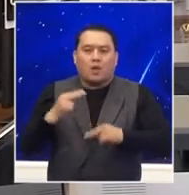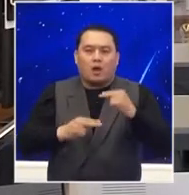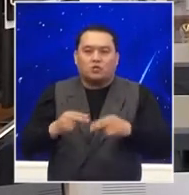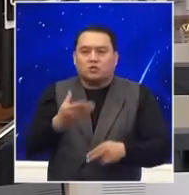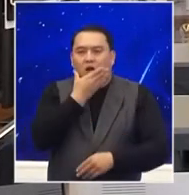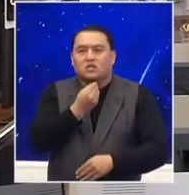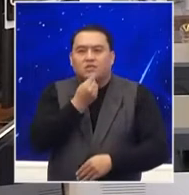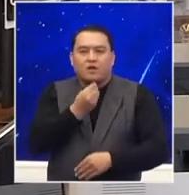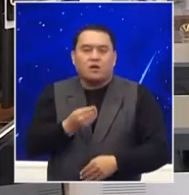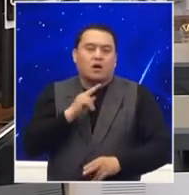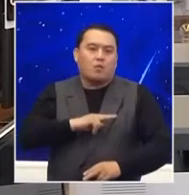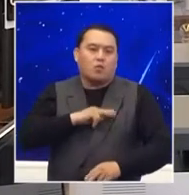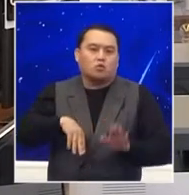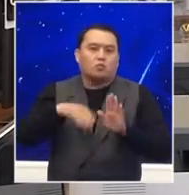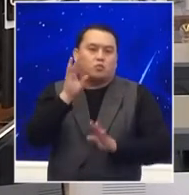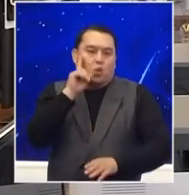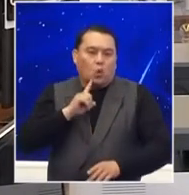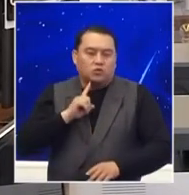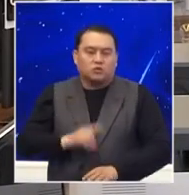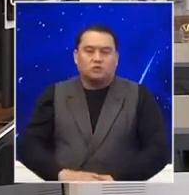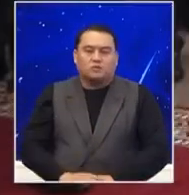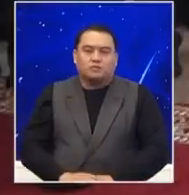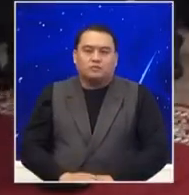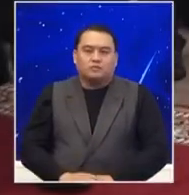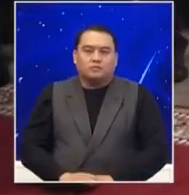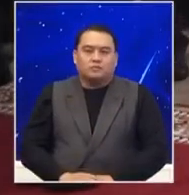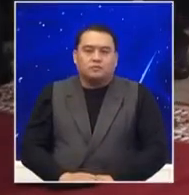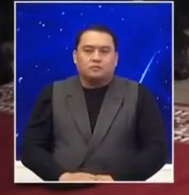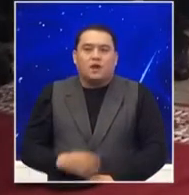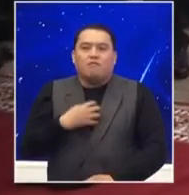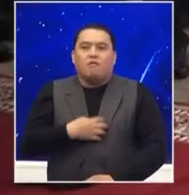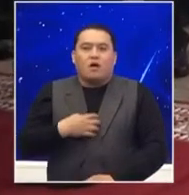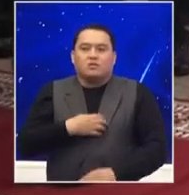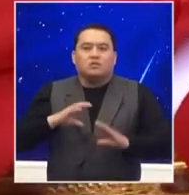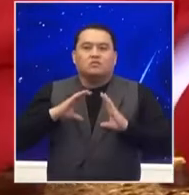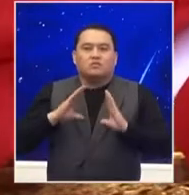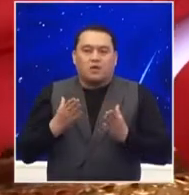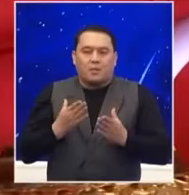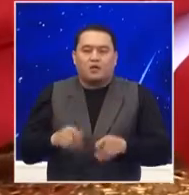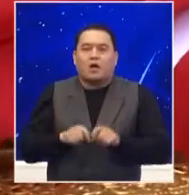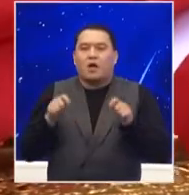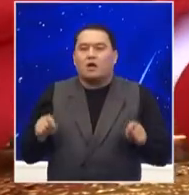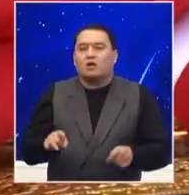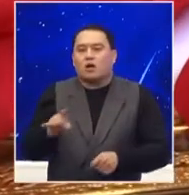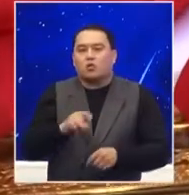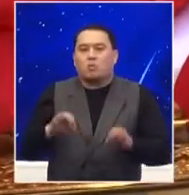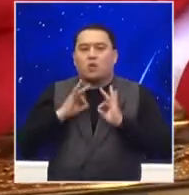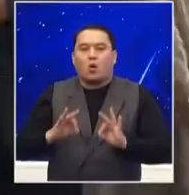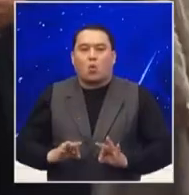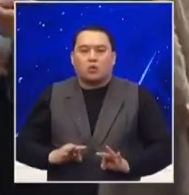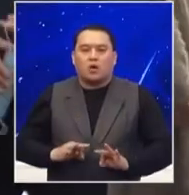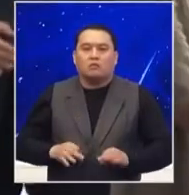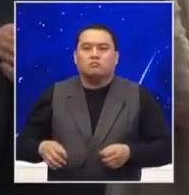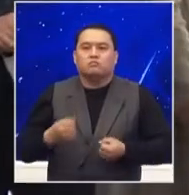такое здание. Теперь работать стало проще и комфортабельнее. Не менее важным событием стало открытие здания районной прокуратуры.